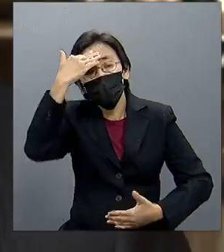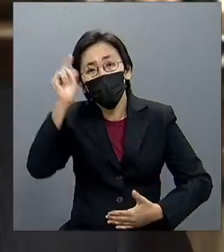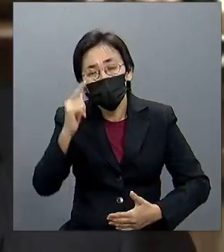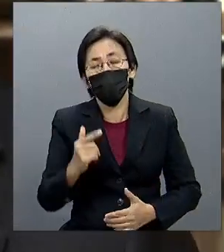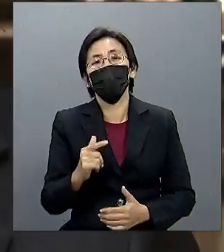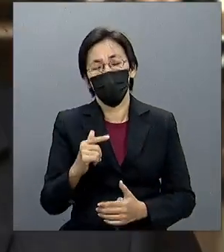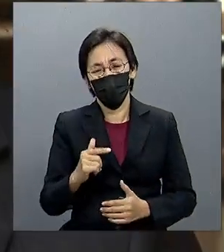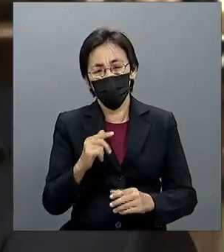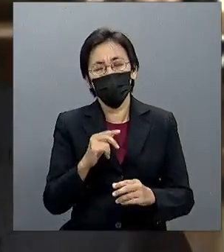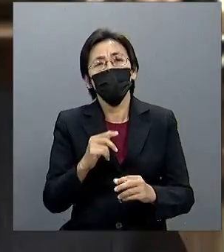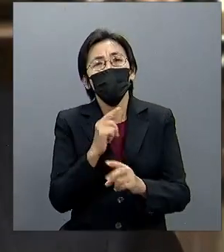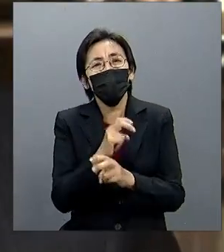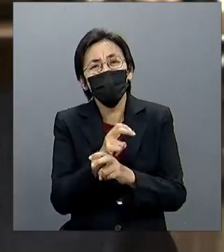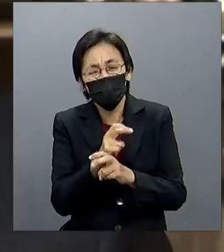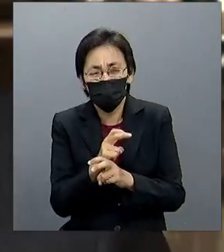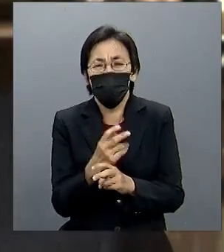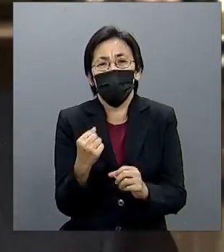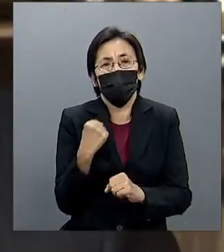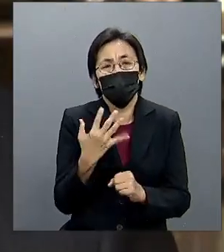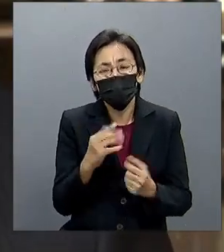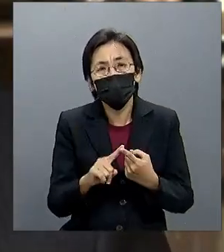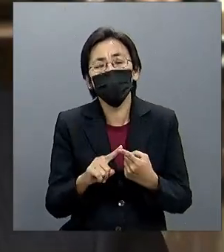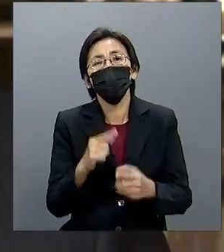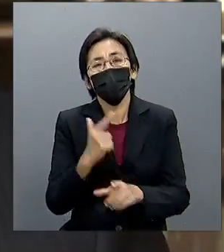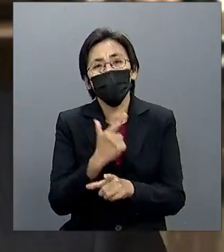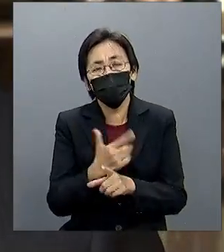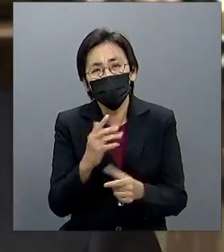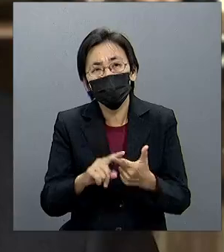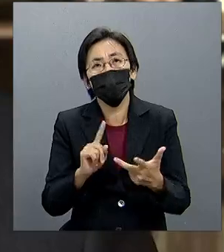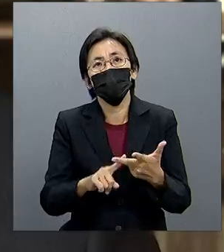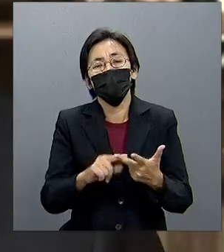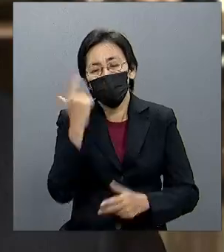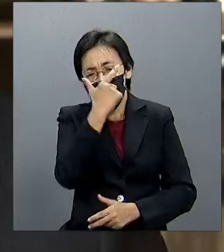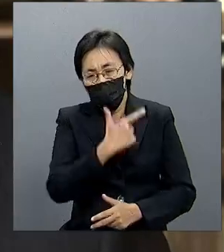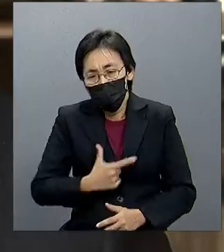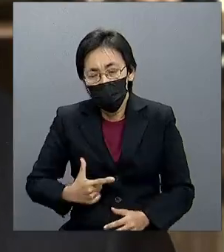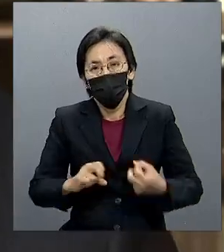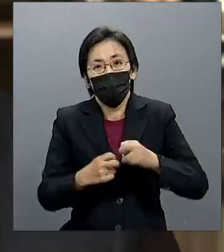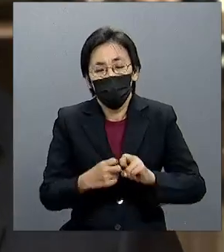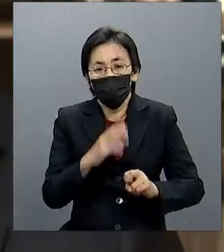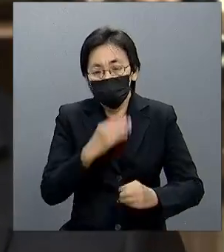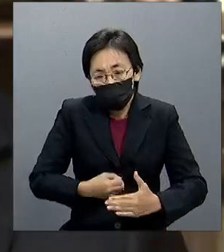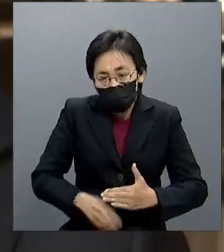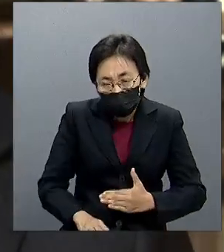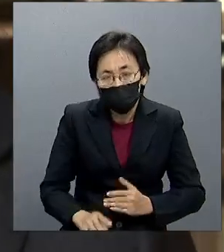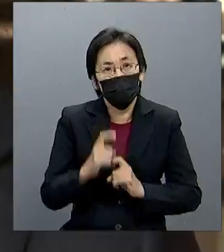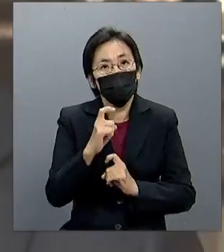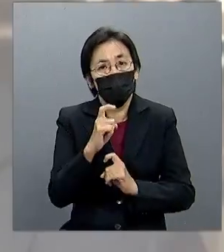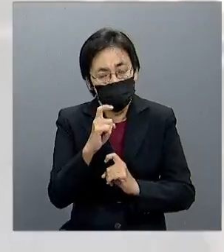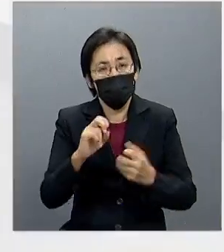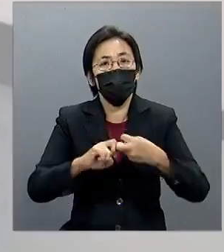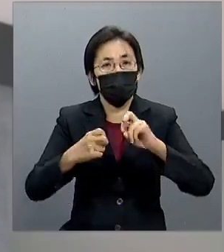ถ้าหญิงใดนั้นทำแท้งตนเองแต่เป็นโรคซีดคุณอาจจะเกิดอันตรายถึงชีวิตได้นะคะ